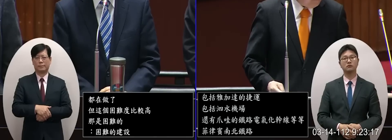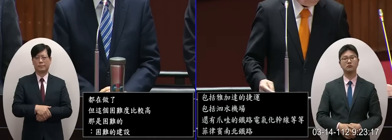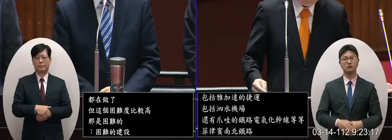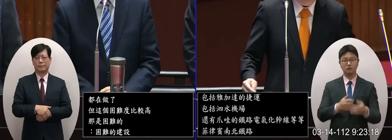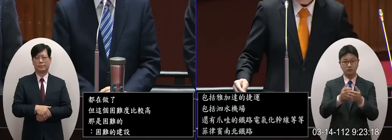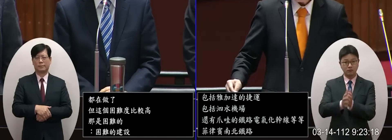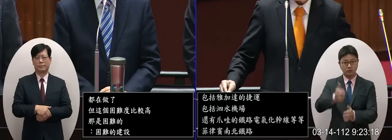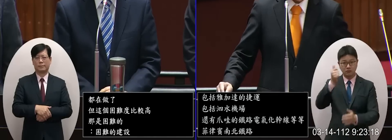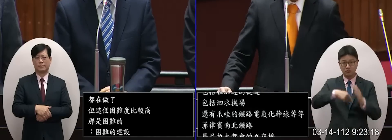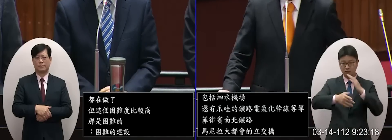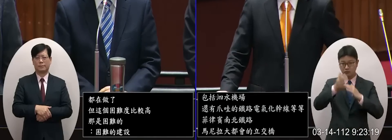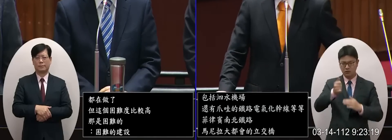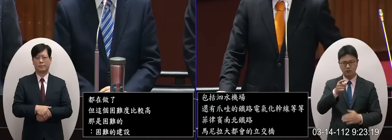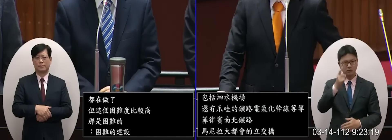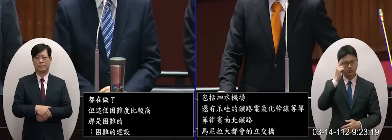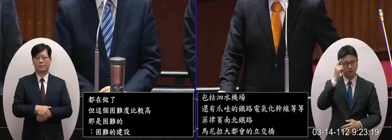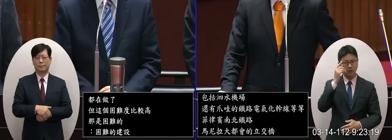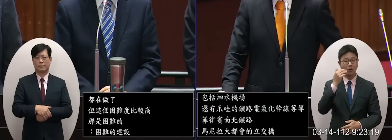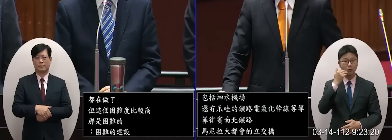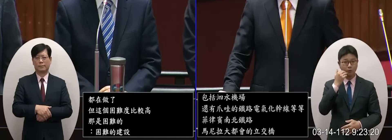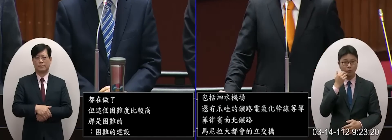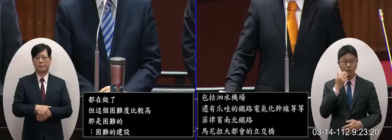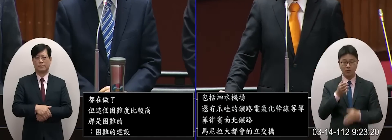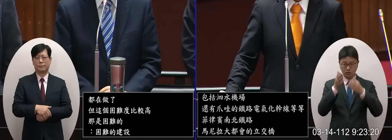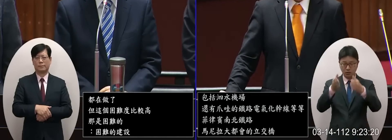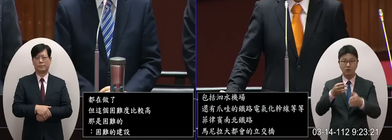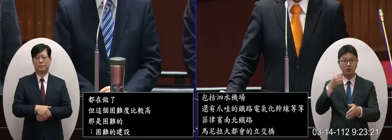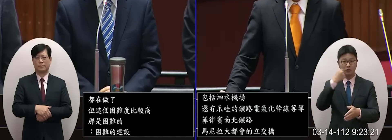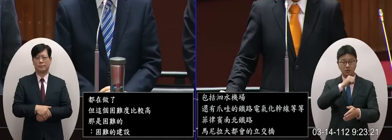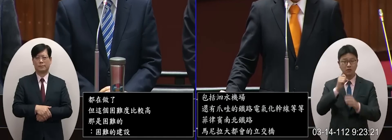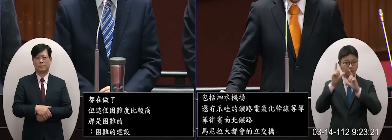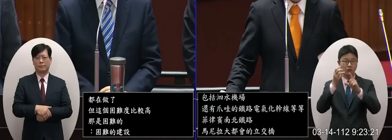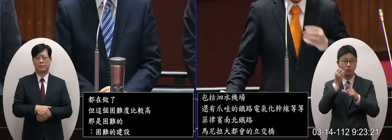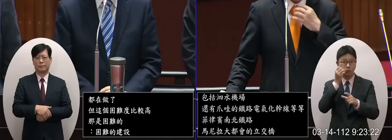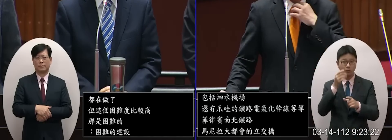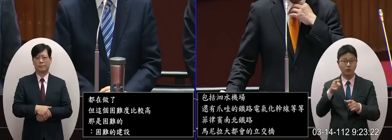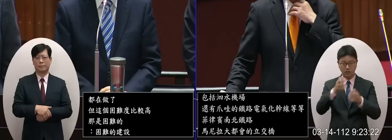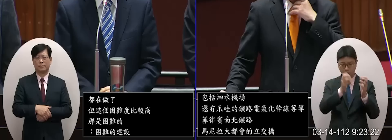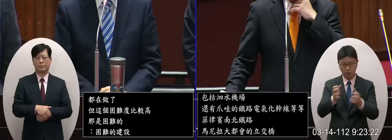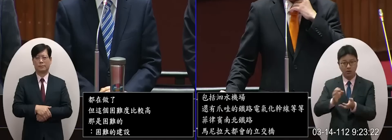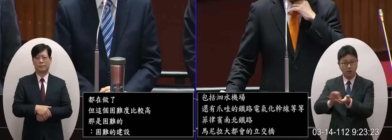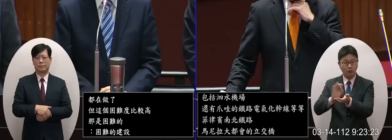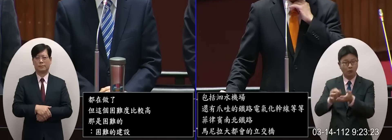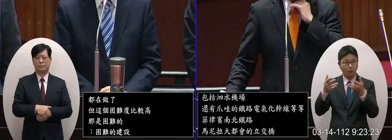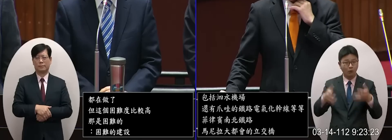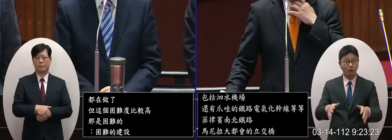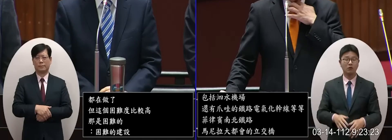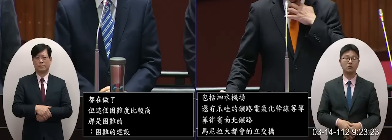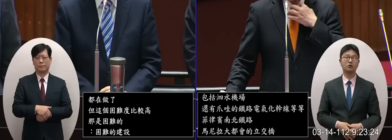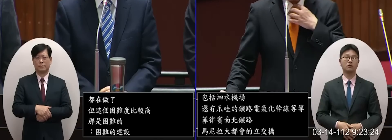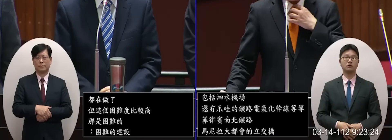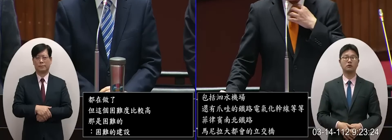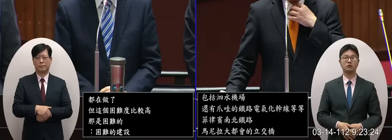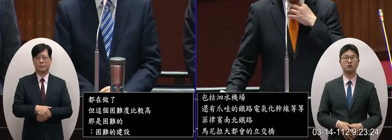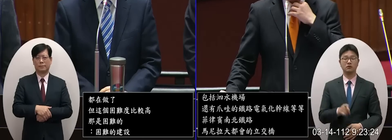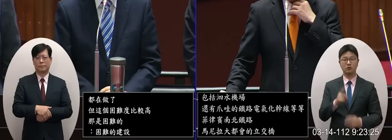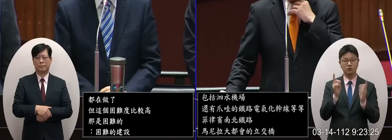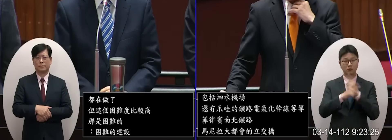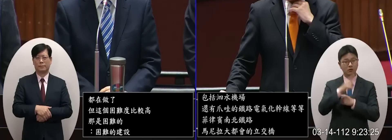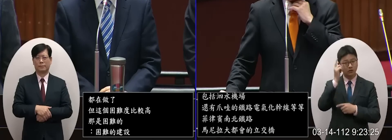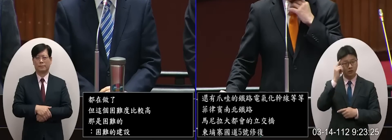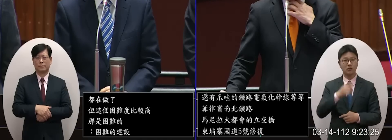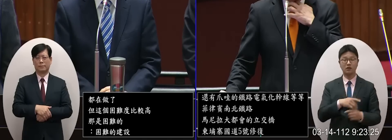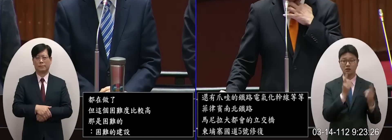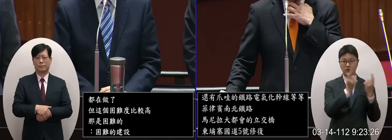果觉得建设花东认为中央花太多钱的话，光一个台北